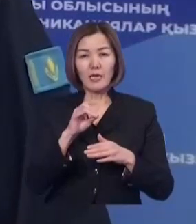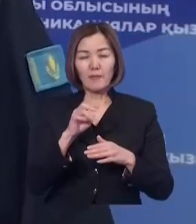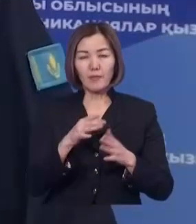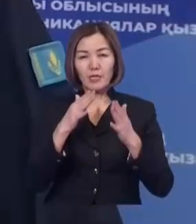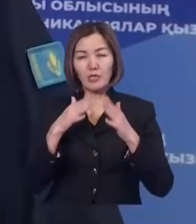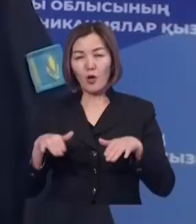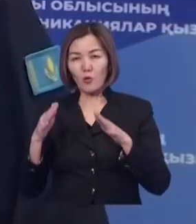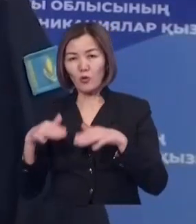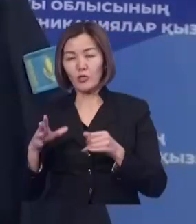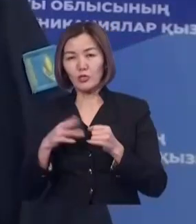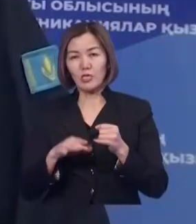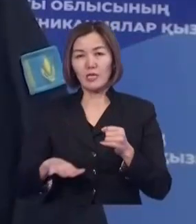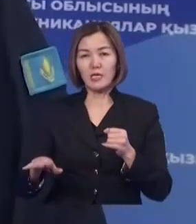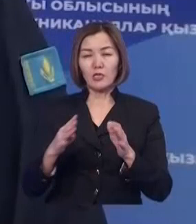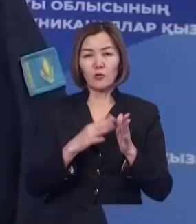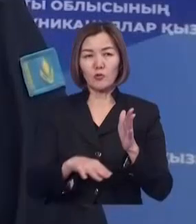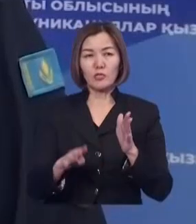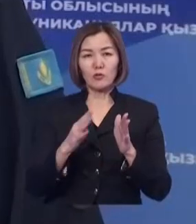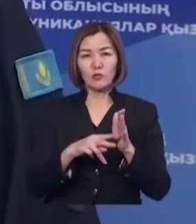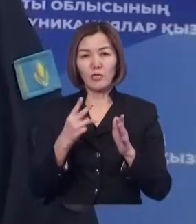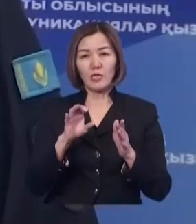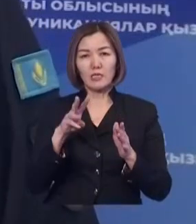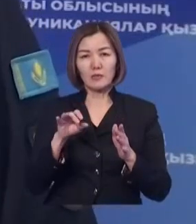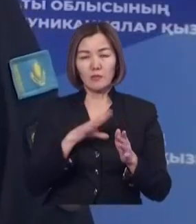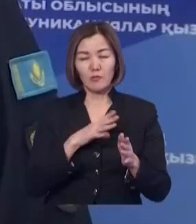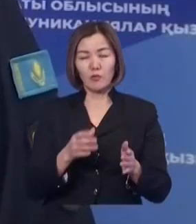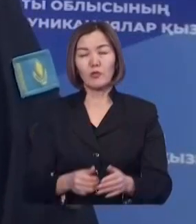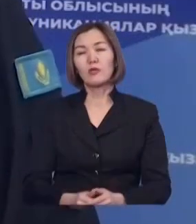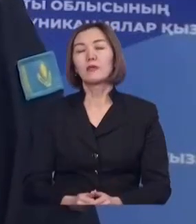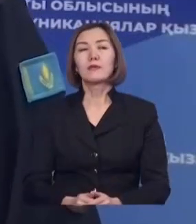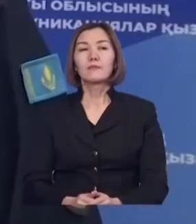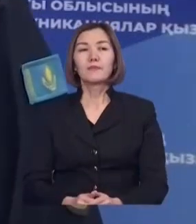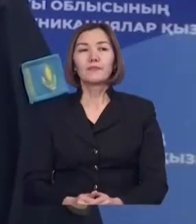таулы аймақтарда 90-92 сантиметрге дейін жердің қатуы байқалуда.